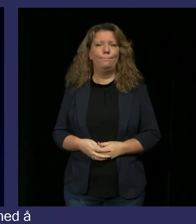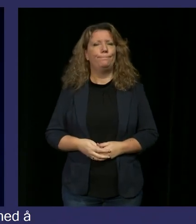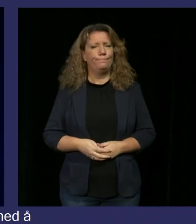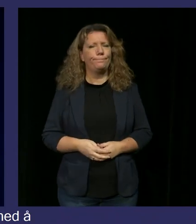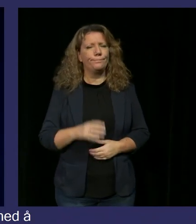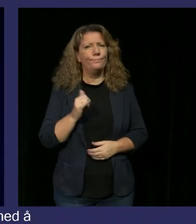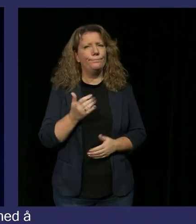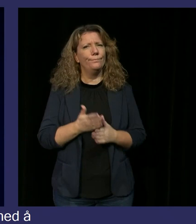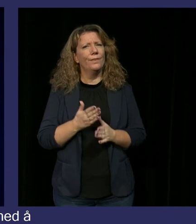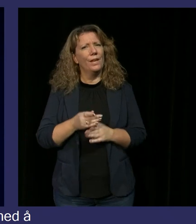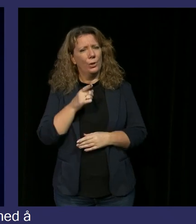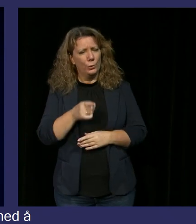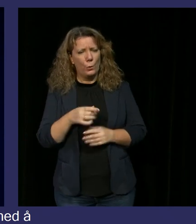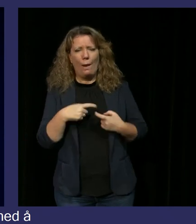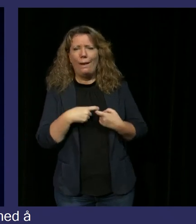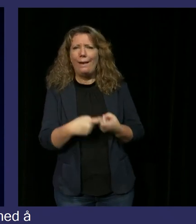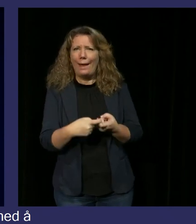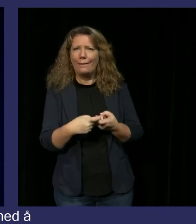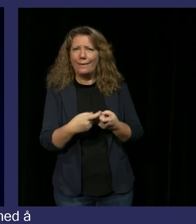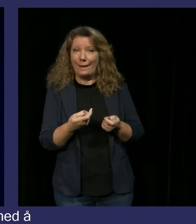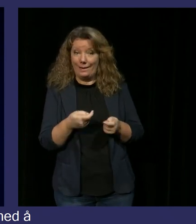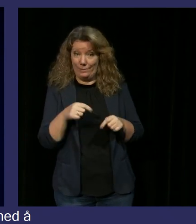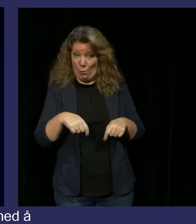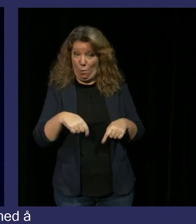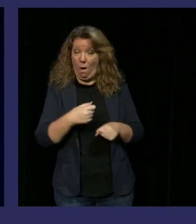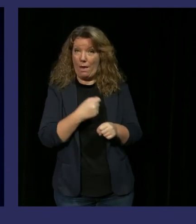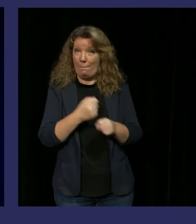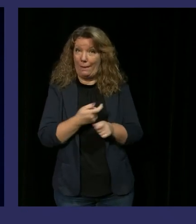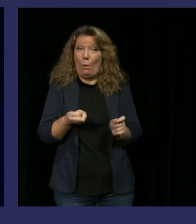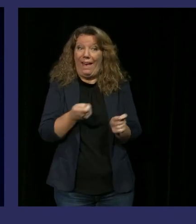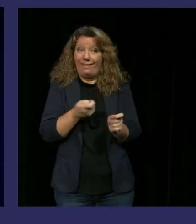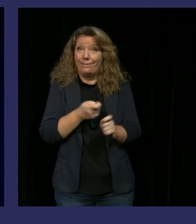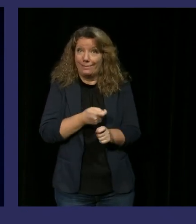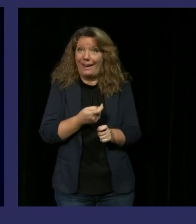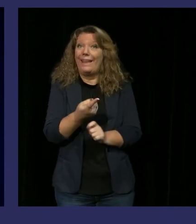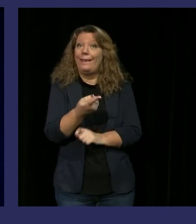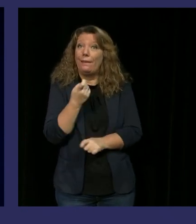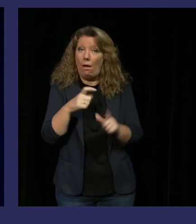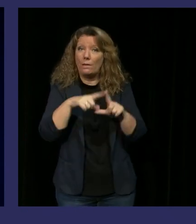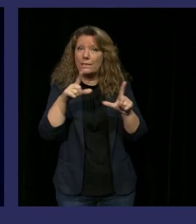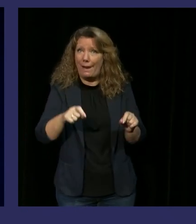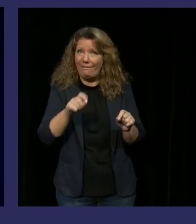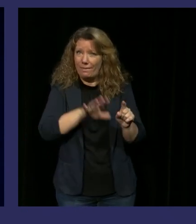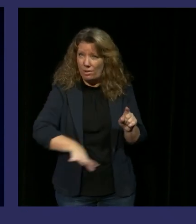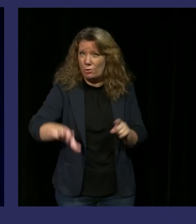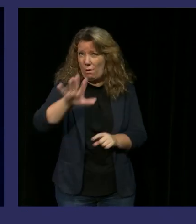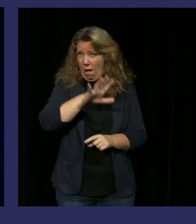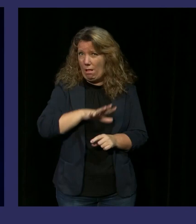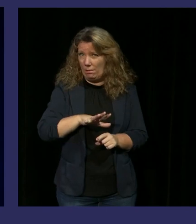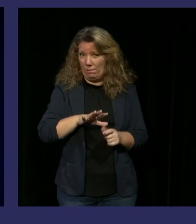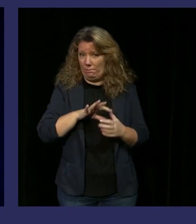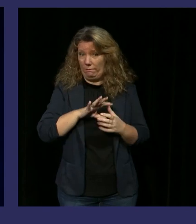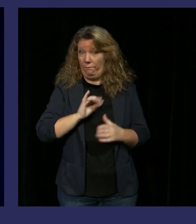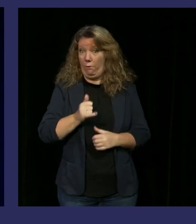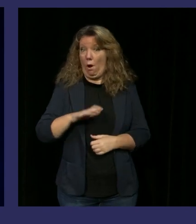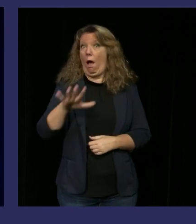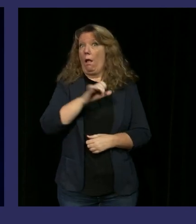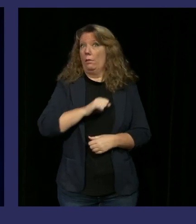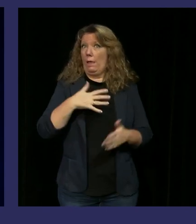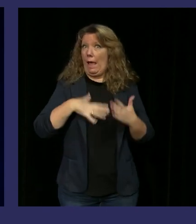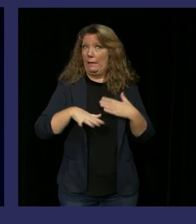også lede arbeidet med å endre innkallingsbrevene nasjonalt, ja. for alle helseforetakene i Norge.